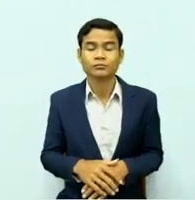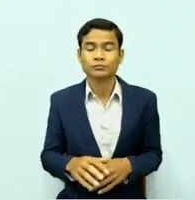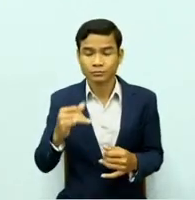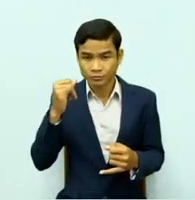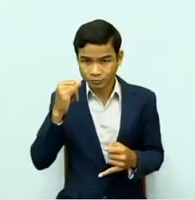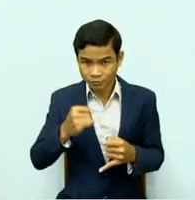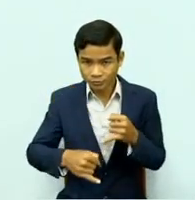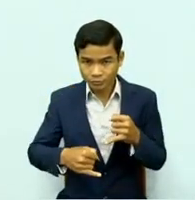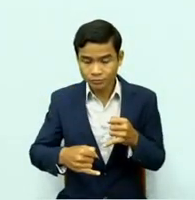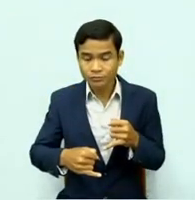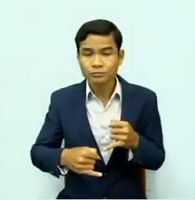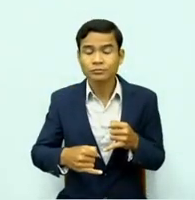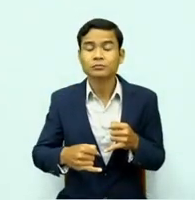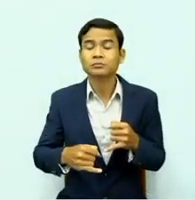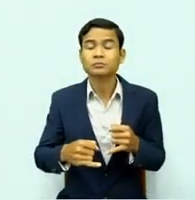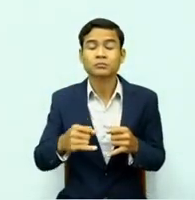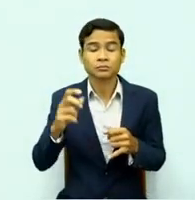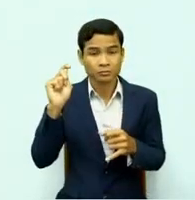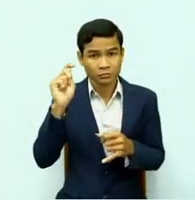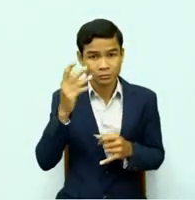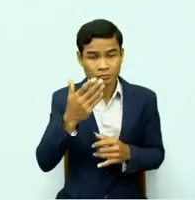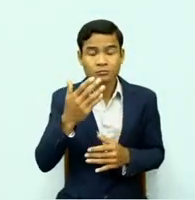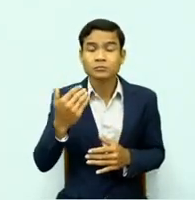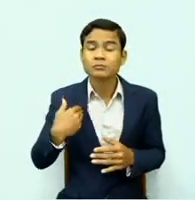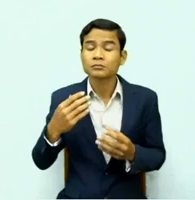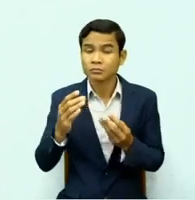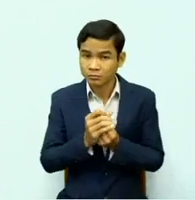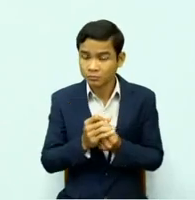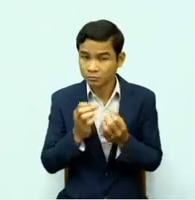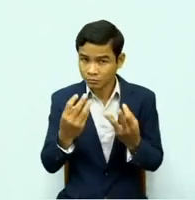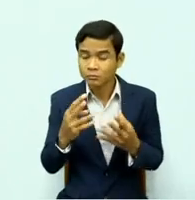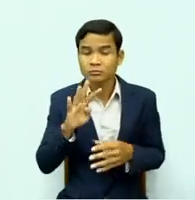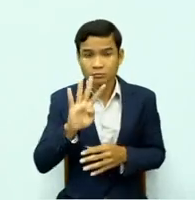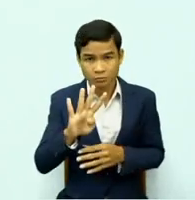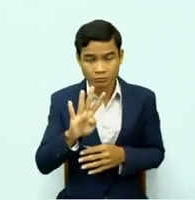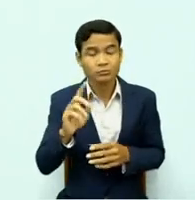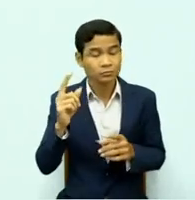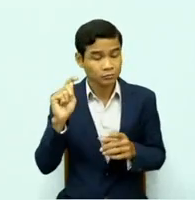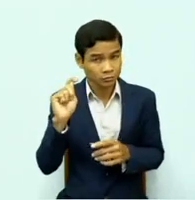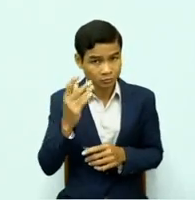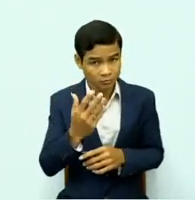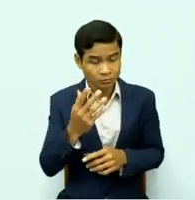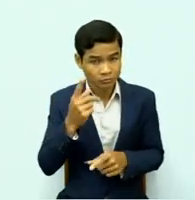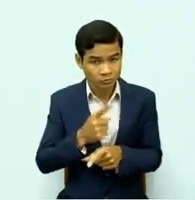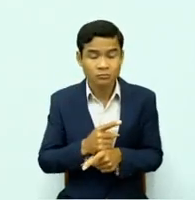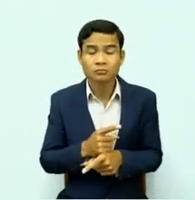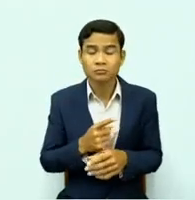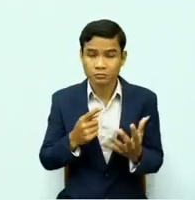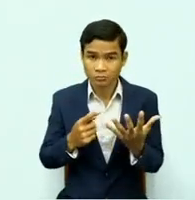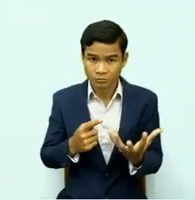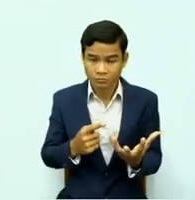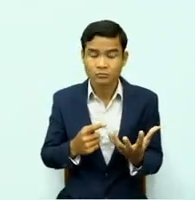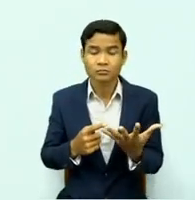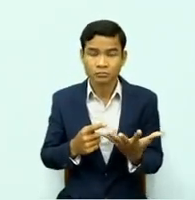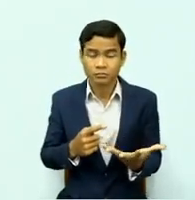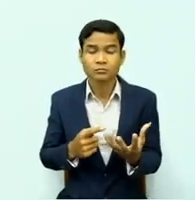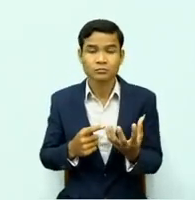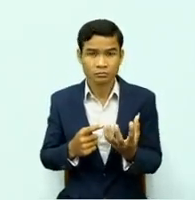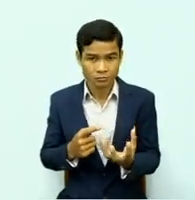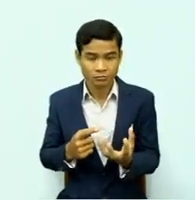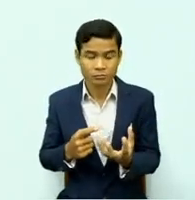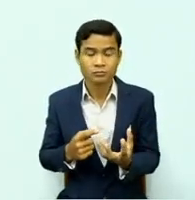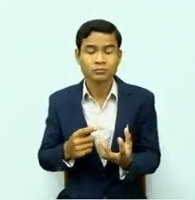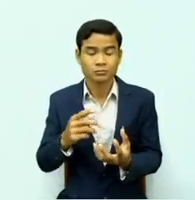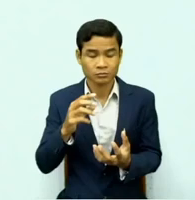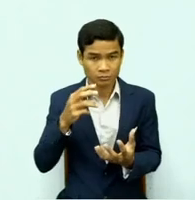trong cầu kì rụp dưới mình chùm luôn phần mán con chá miền buồn rụp hiệp mê nát miền chán bài xóm chán xâm lo